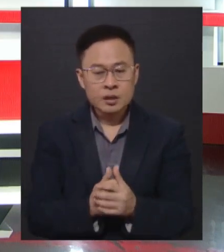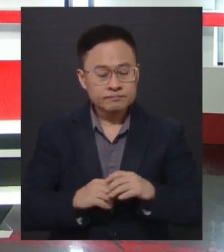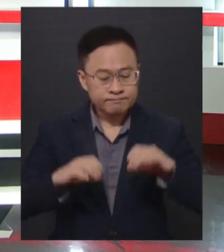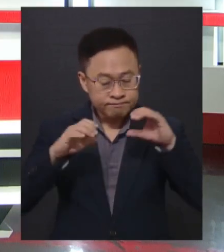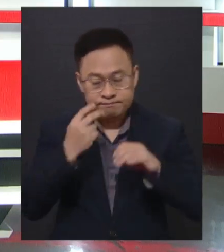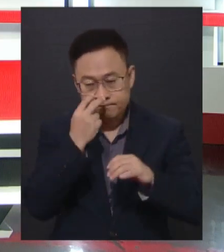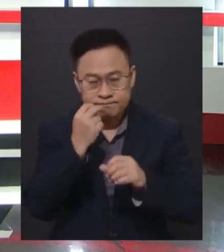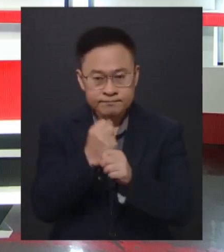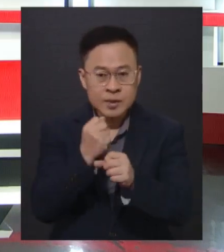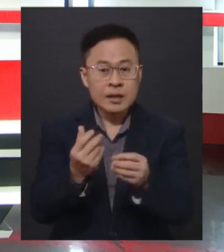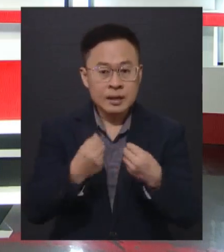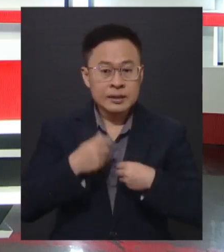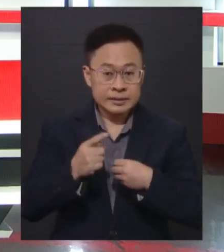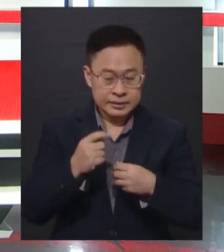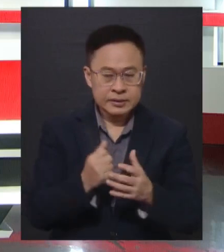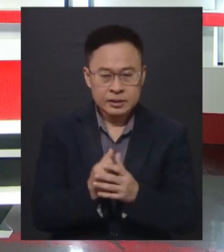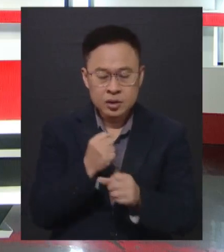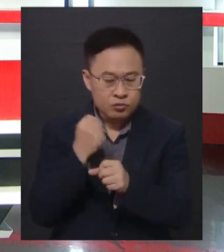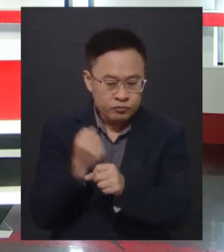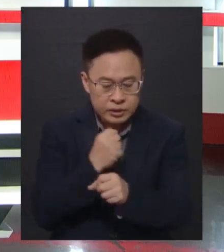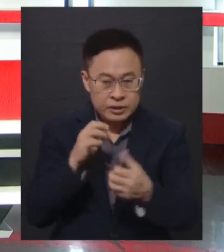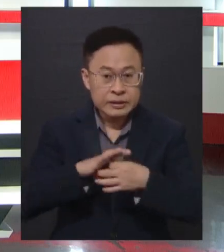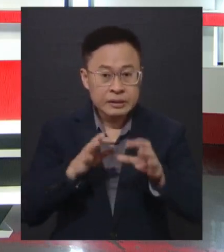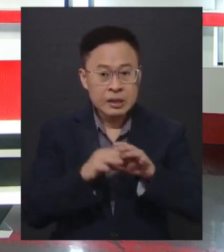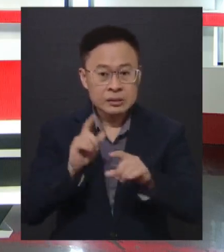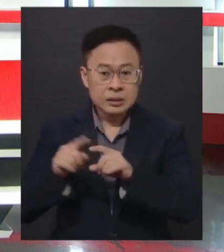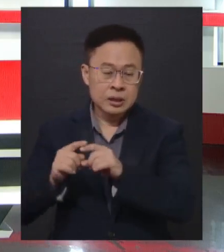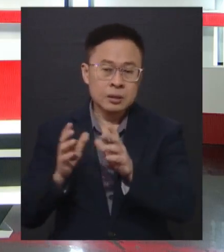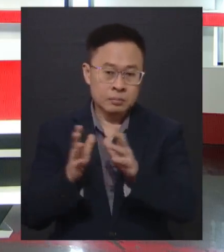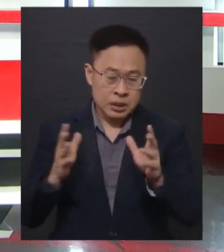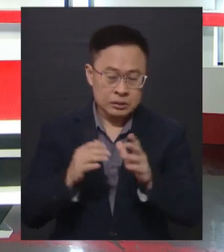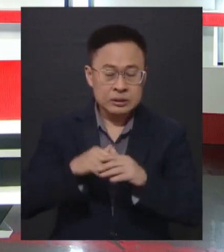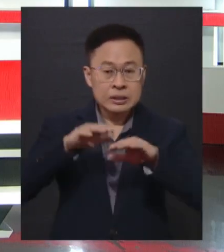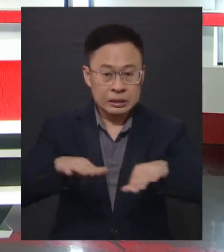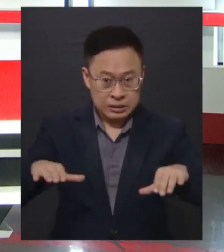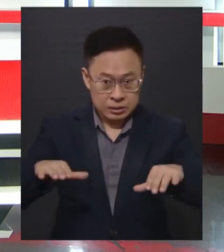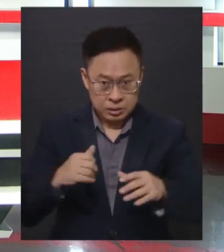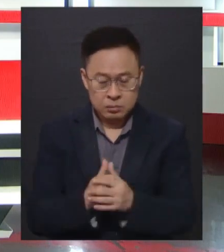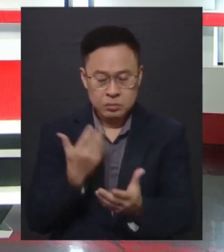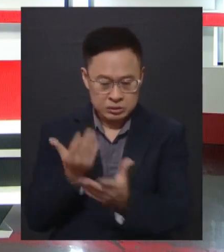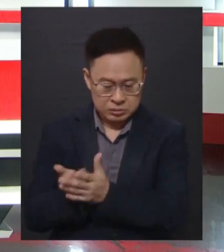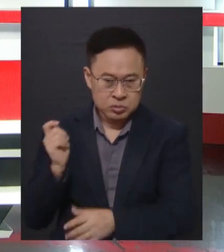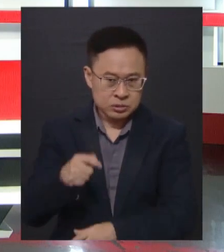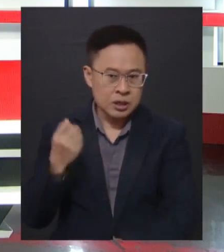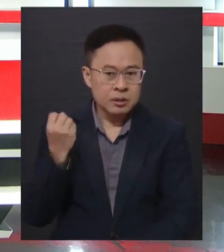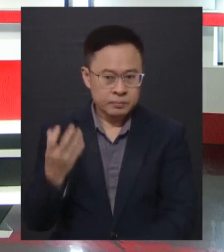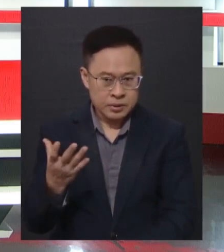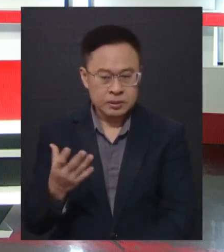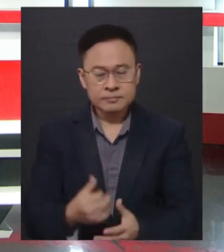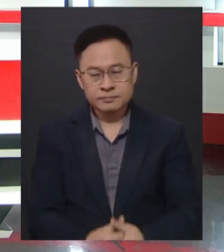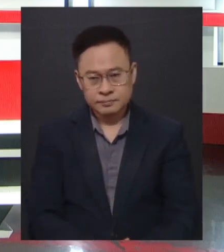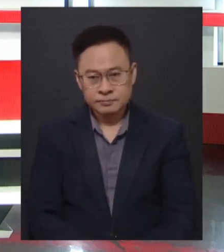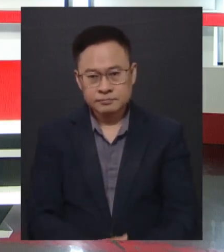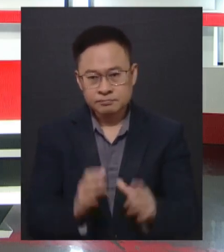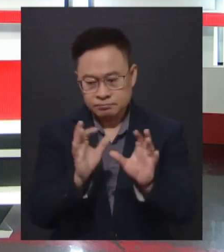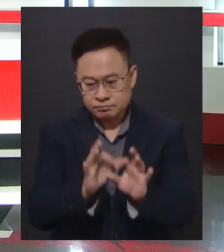บางทีเนี่ยการที่ต้องฝึกฝนกีฬาฝึกฝนทักษะต่างๆตั้งแต่ยังเด็กค่อนข้างที่ต้องใช้ทรัพยากรค่อนข้างเยอะเลยนะคะโดยเฉพ